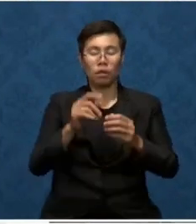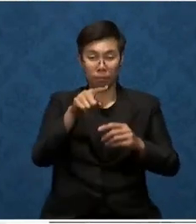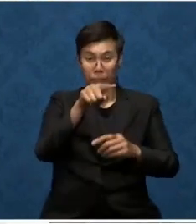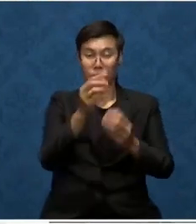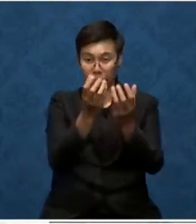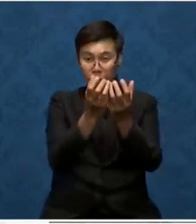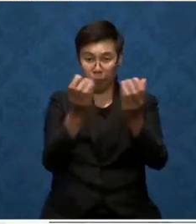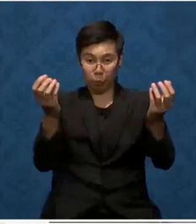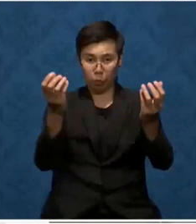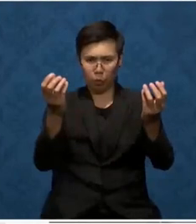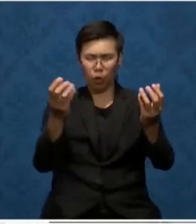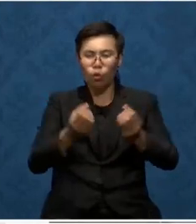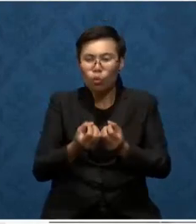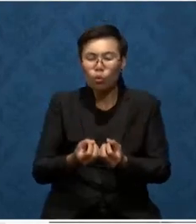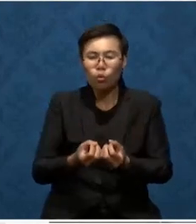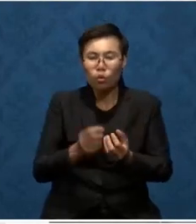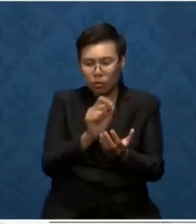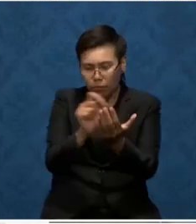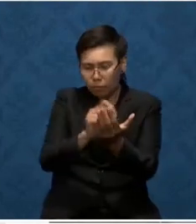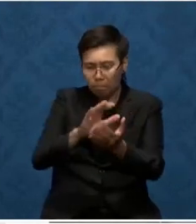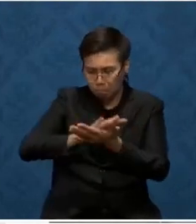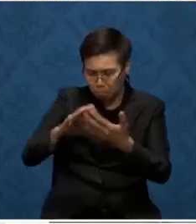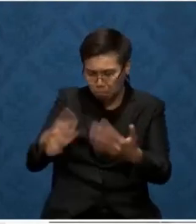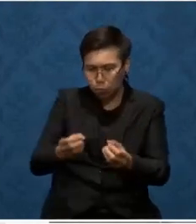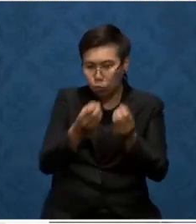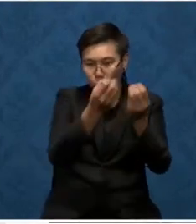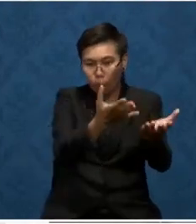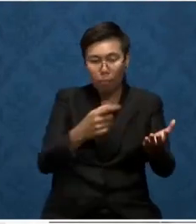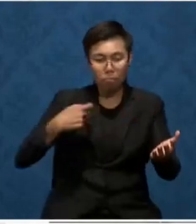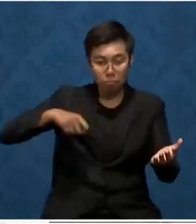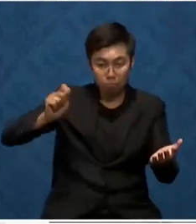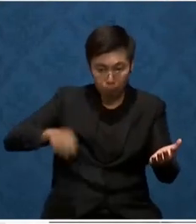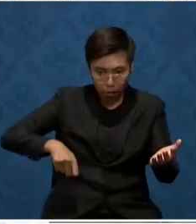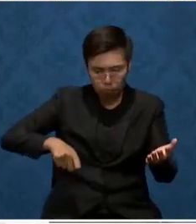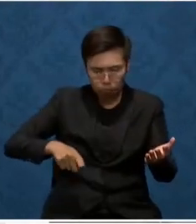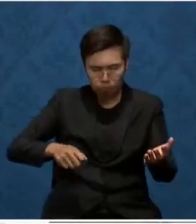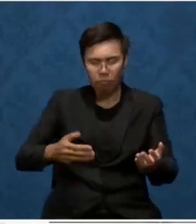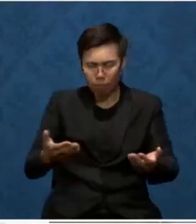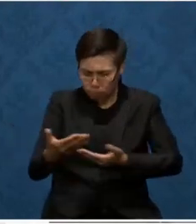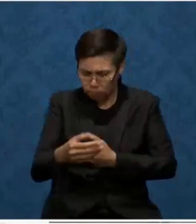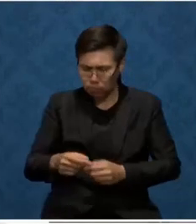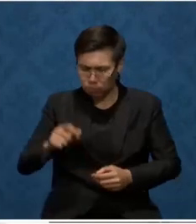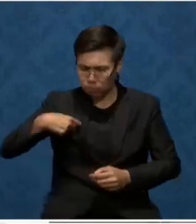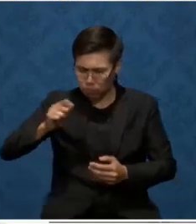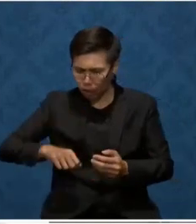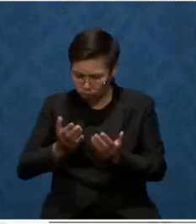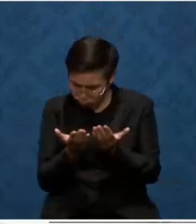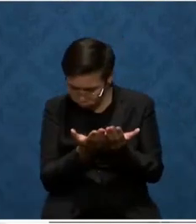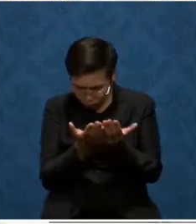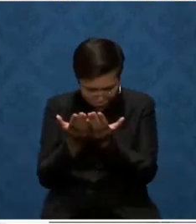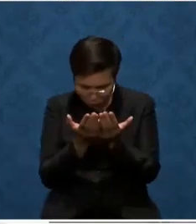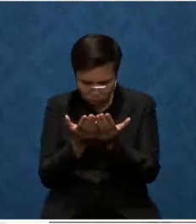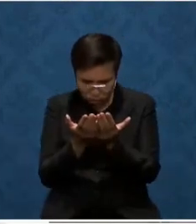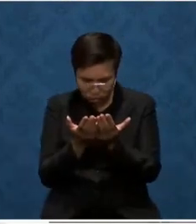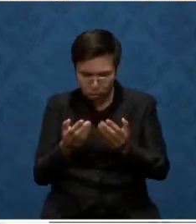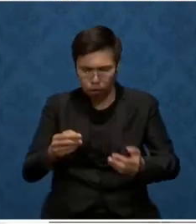ส่งไปให้ศาลรัฐธรรมนูญนั้นศาลรัฐธรรมนูญได้พิจารณาอย่างละเอียดเรียกหน่วยงานที่